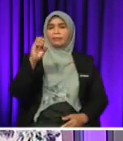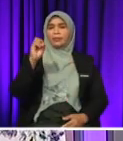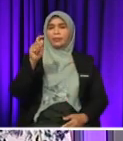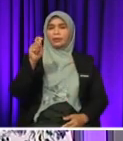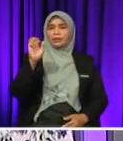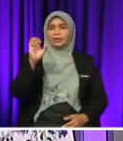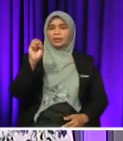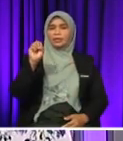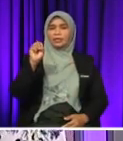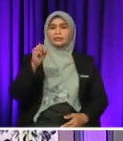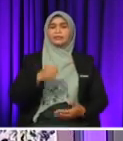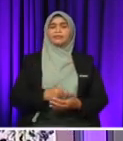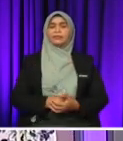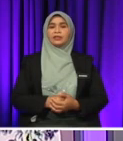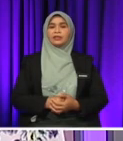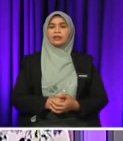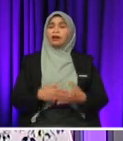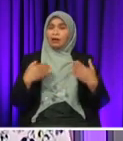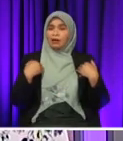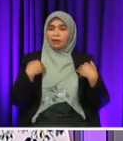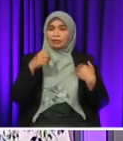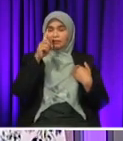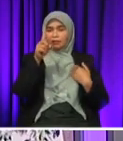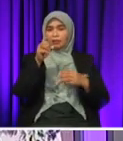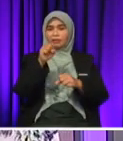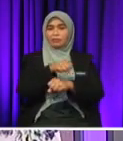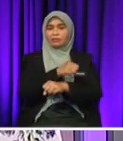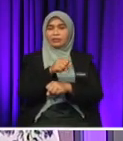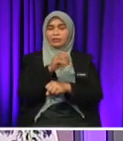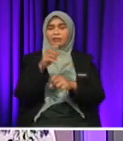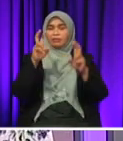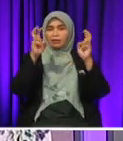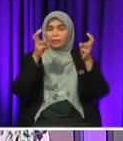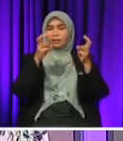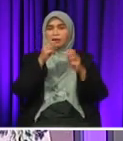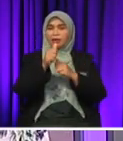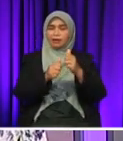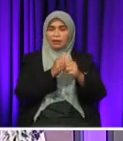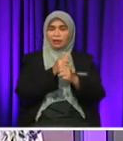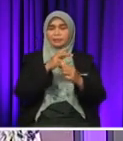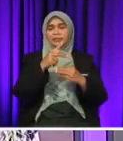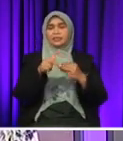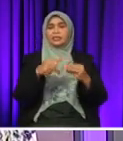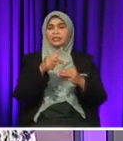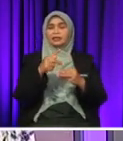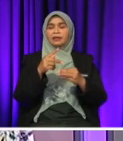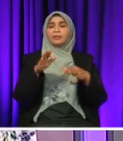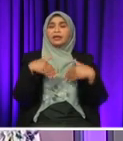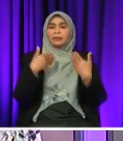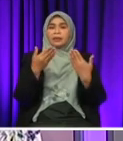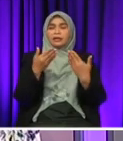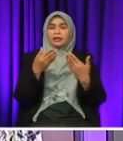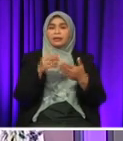ditambah kadang-kadang ada satu saja yang bertemakan tentang alam sekitar Jadi bagaimana pengarang ini ingin